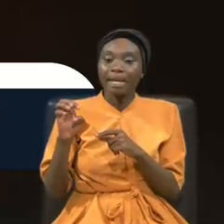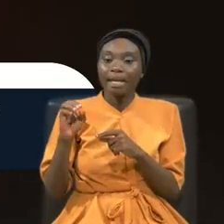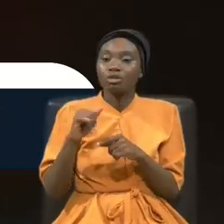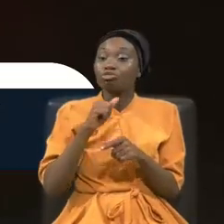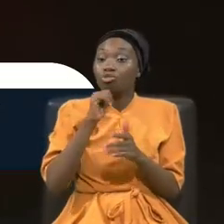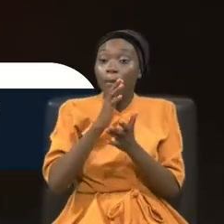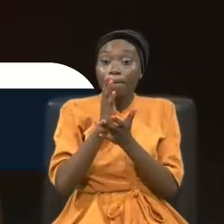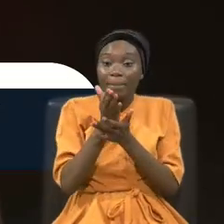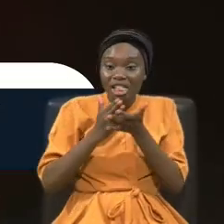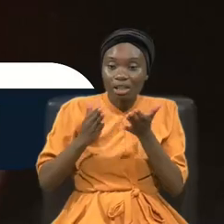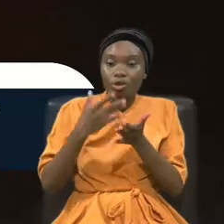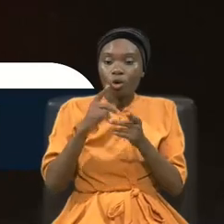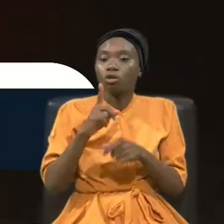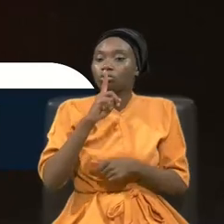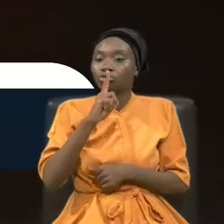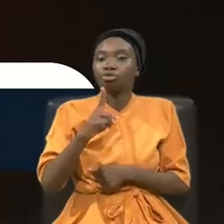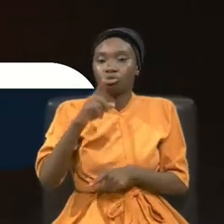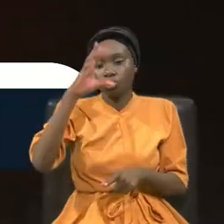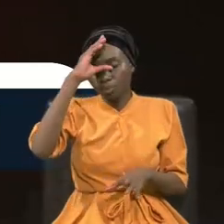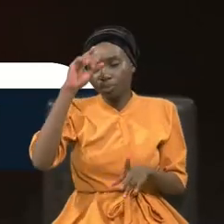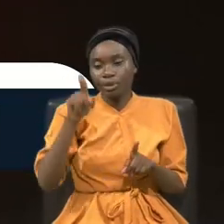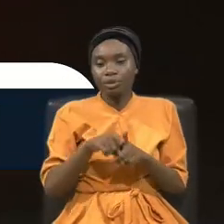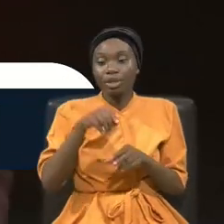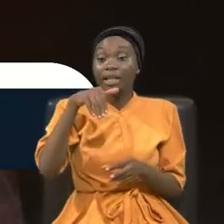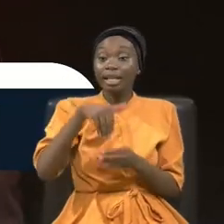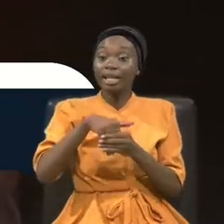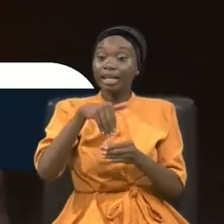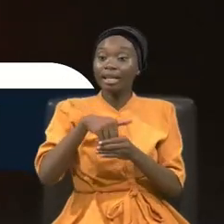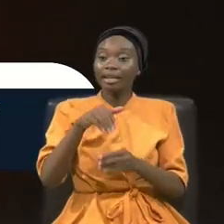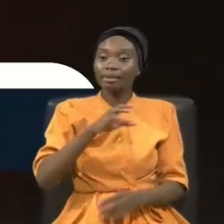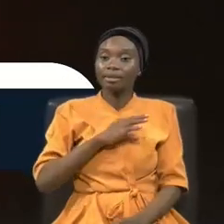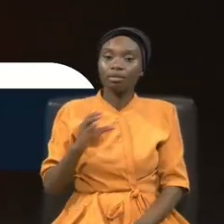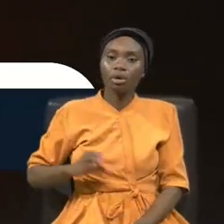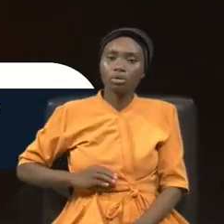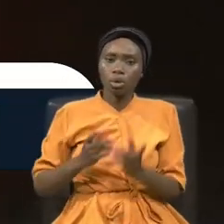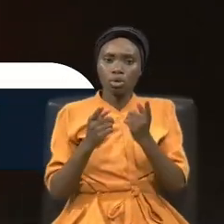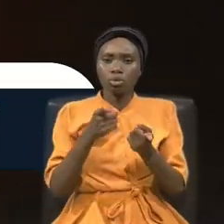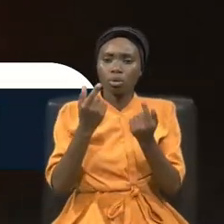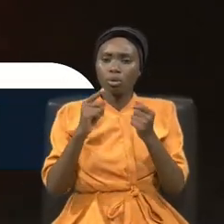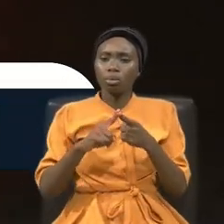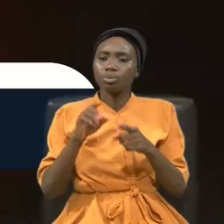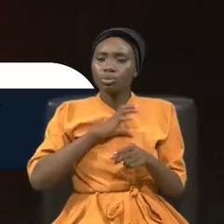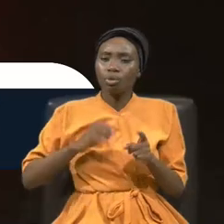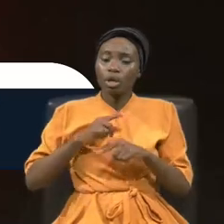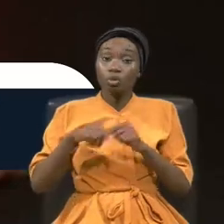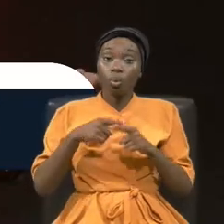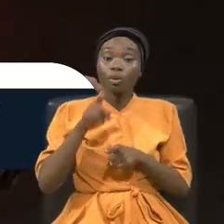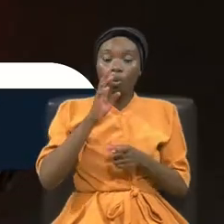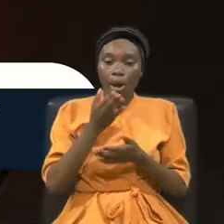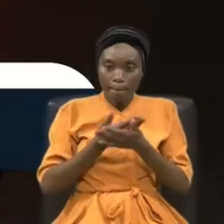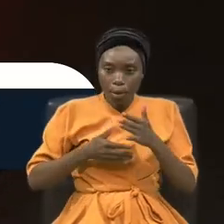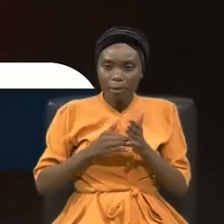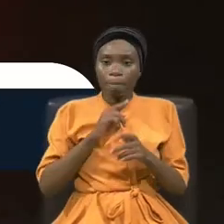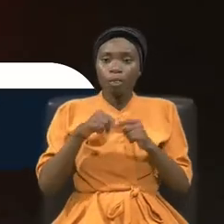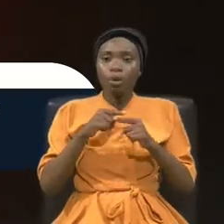fondée sur l'écriture de vrais frères en Christ. De vrais frères en Christ. Vous venez en Christ lorsque vous naissez de nouveau,